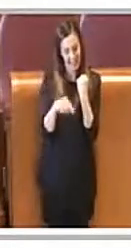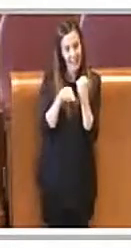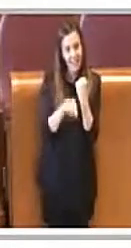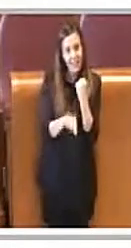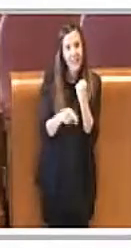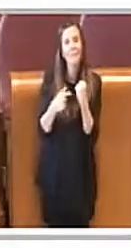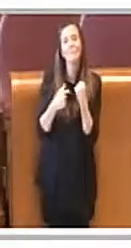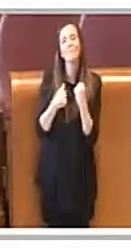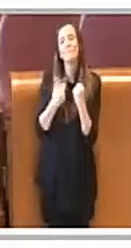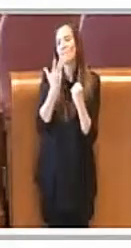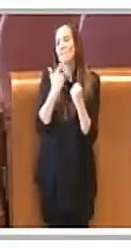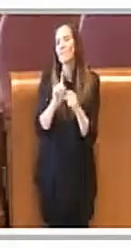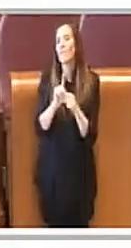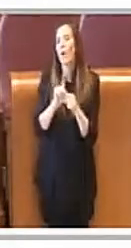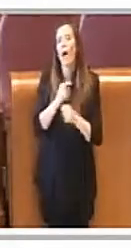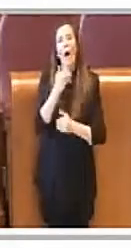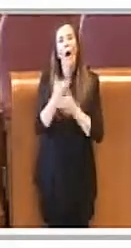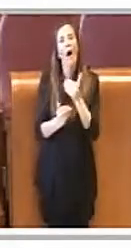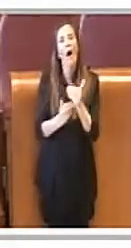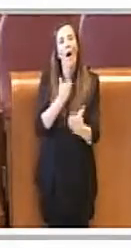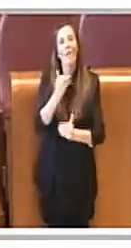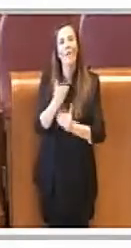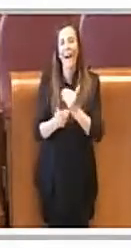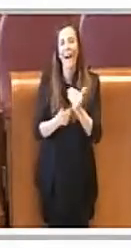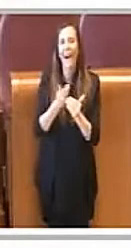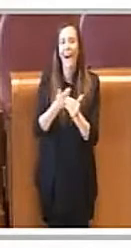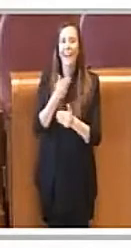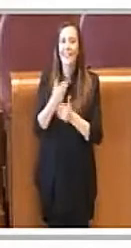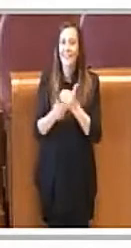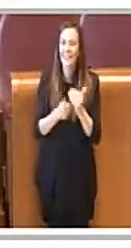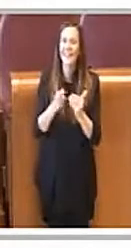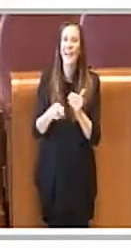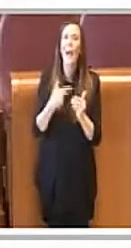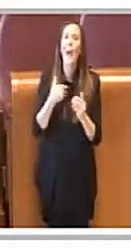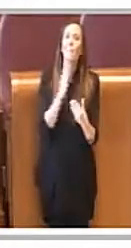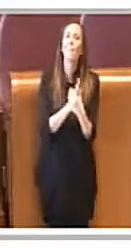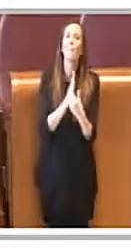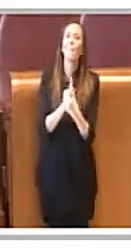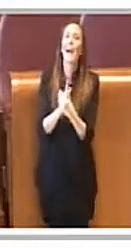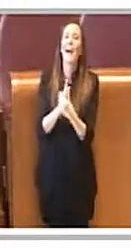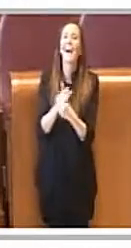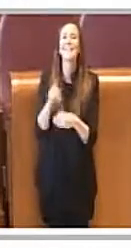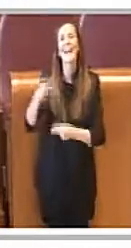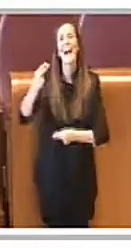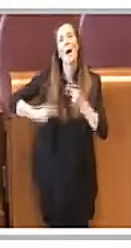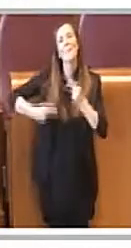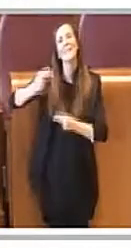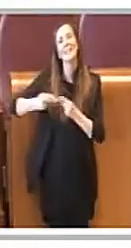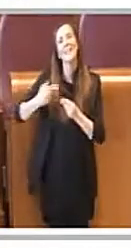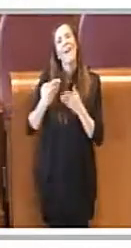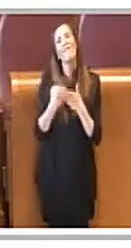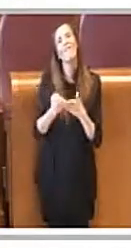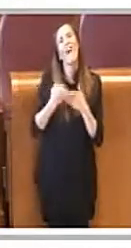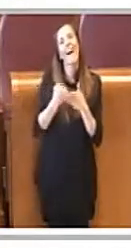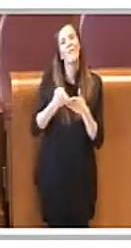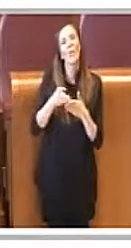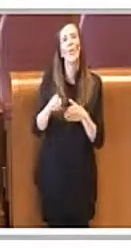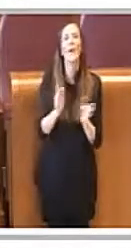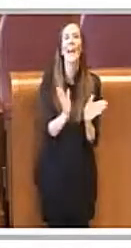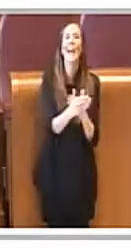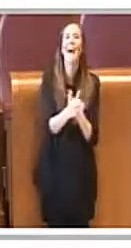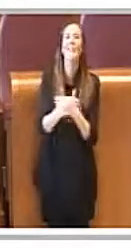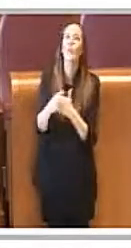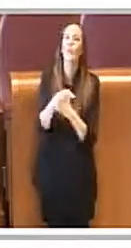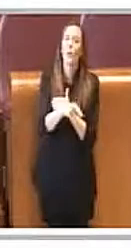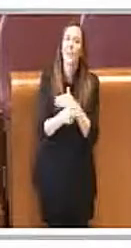portare avanti alcune pratiche dell'amministrazione in favore appunto delle categorie